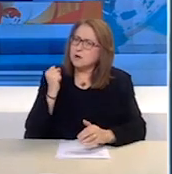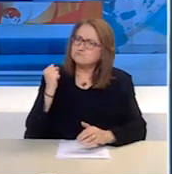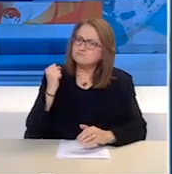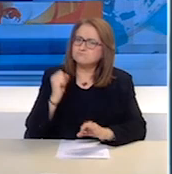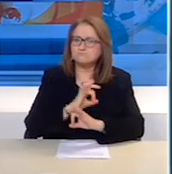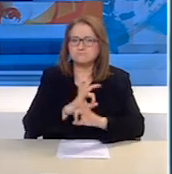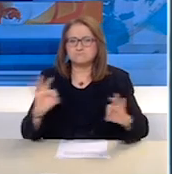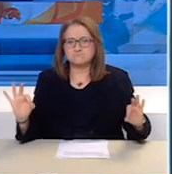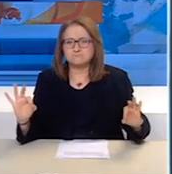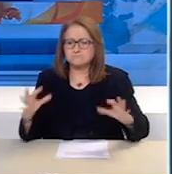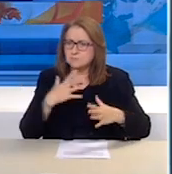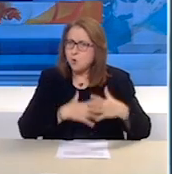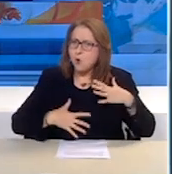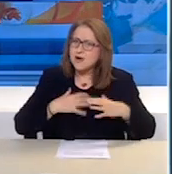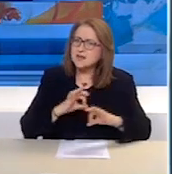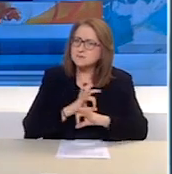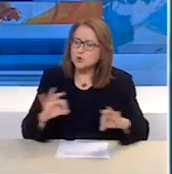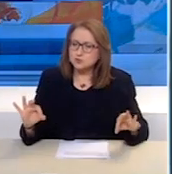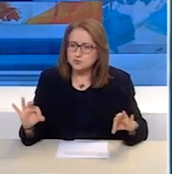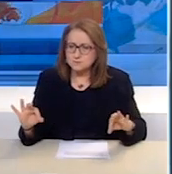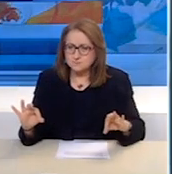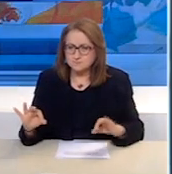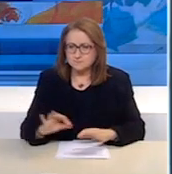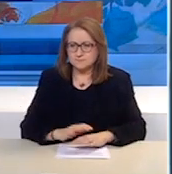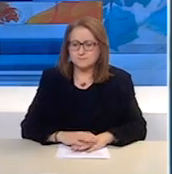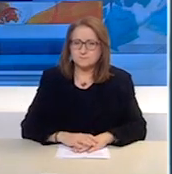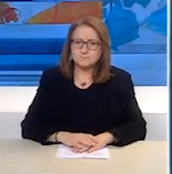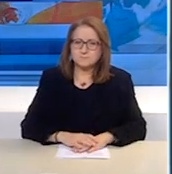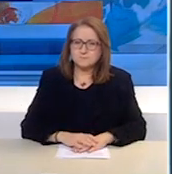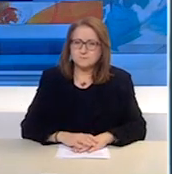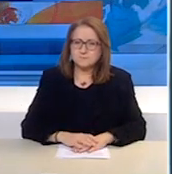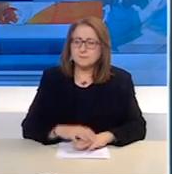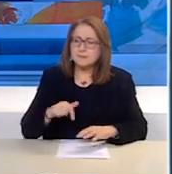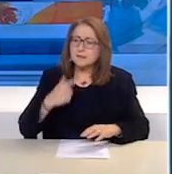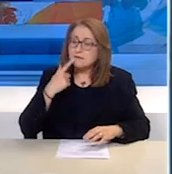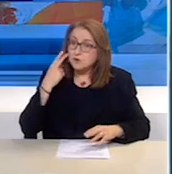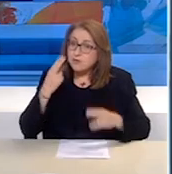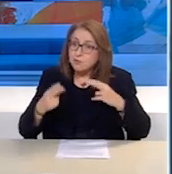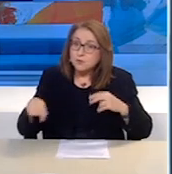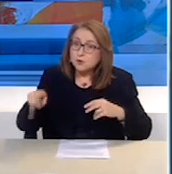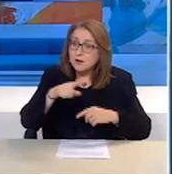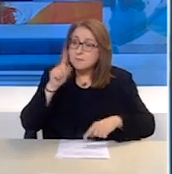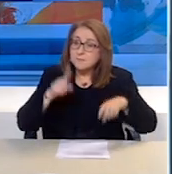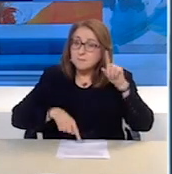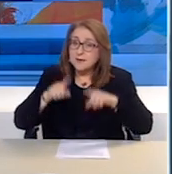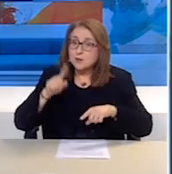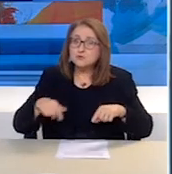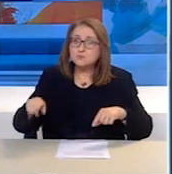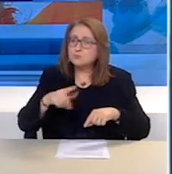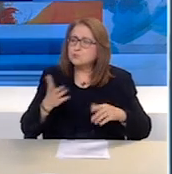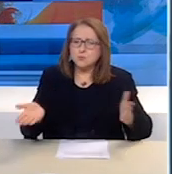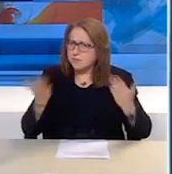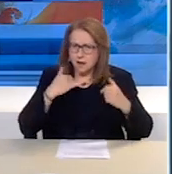μια επέκταση των εργαστηριακών ελέγχων, η οποία θα δώσει την ευκαιρία ακόμα και σε ασυμπτωματικούς που ανήκουν σε ευάλωτους πληθυσμούς, στα πλαίσια